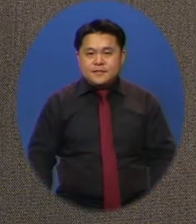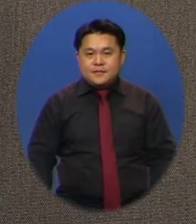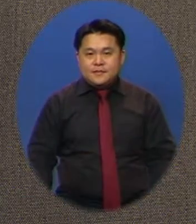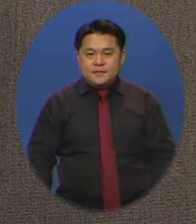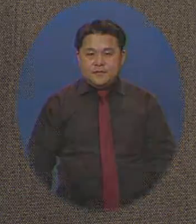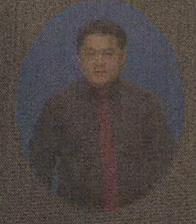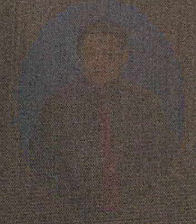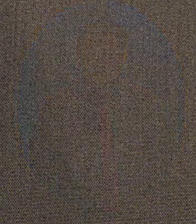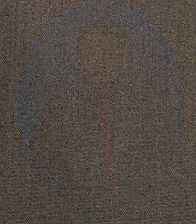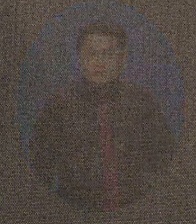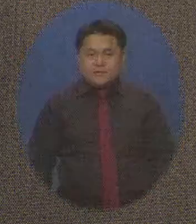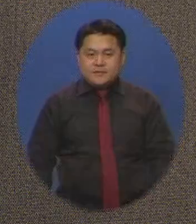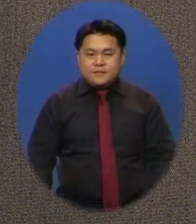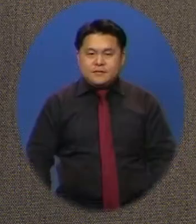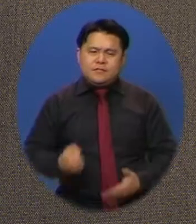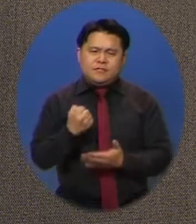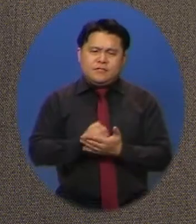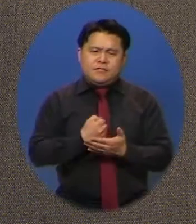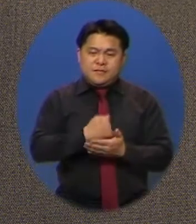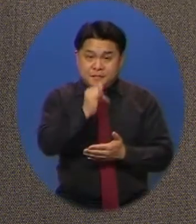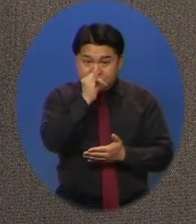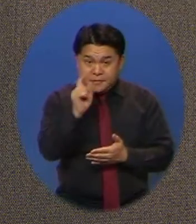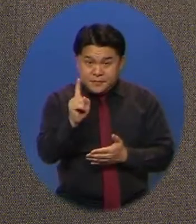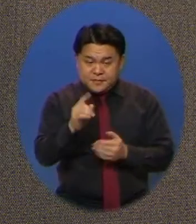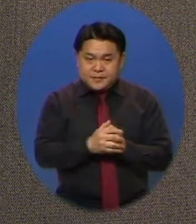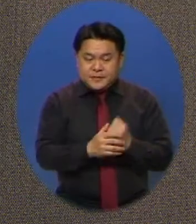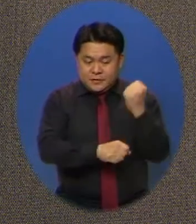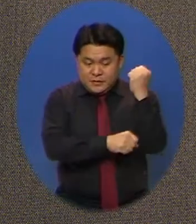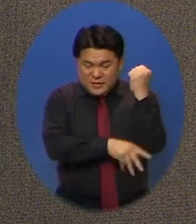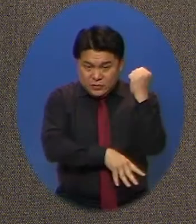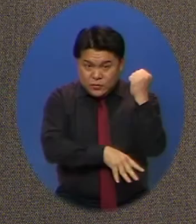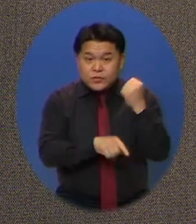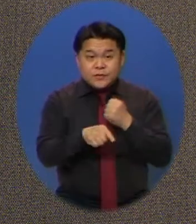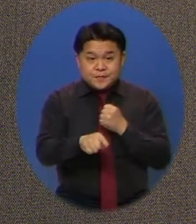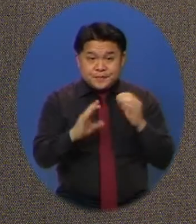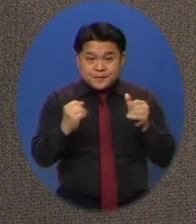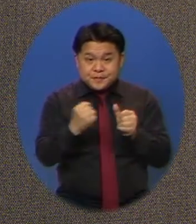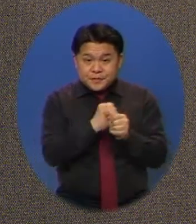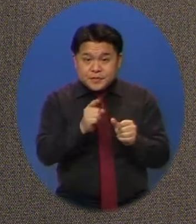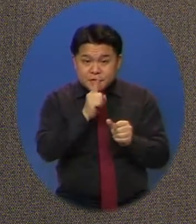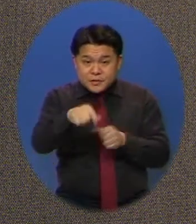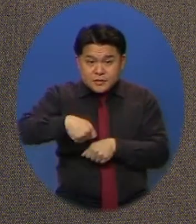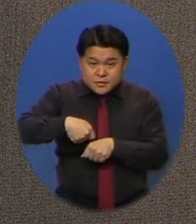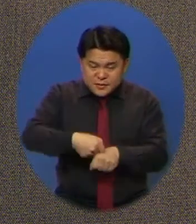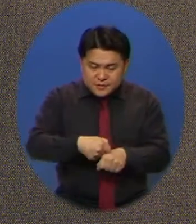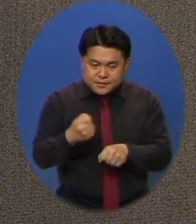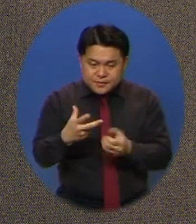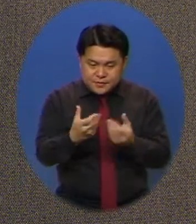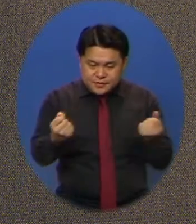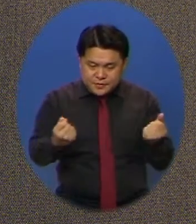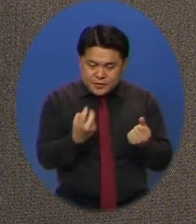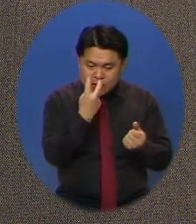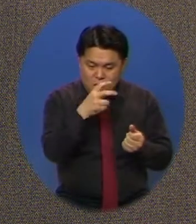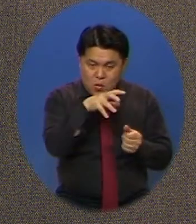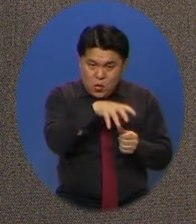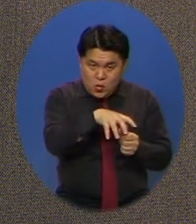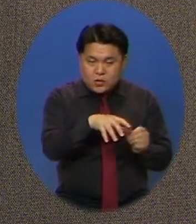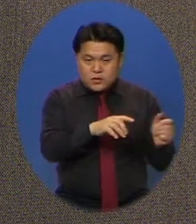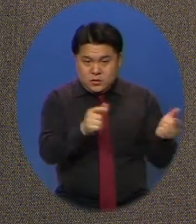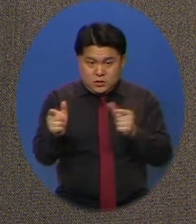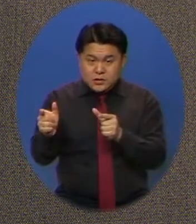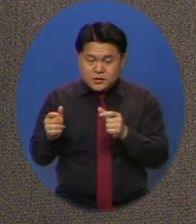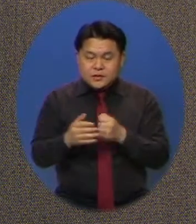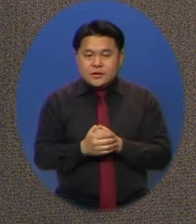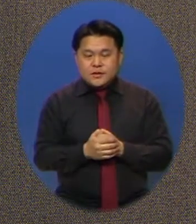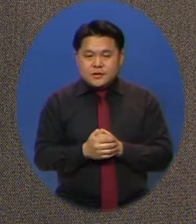했습니다. 지금 안타까운 것은 이런 기본적인 아동학대의 신고나 처벌